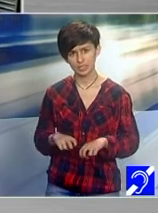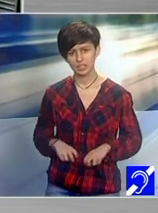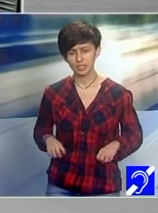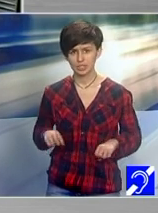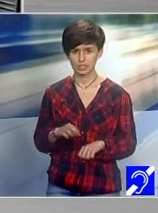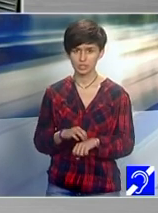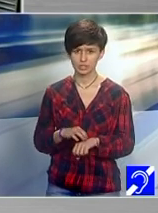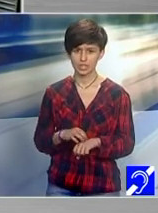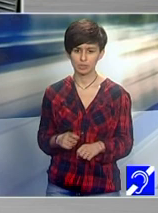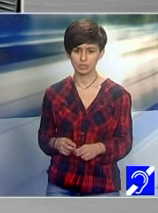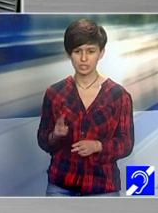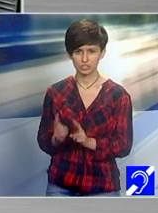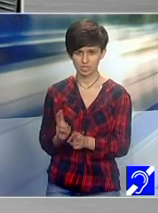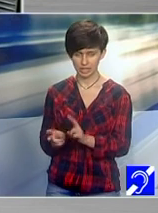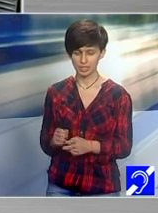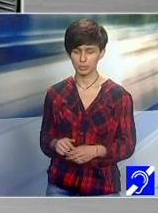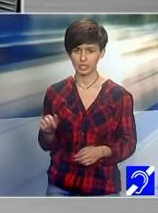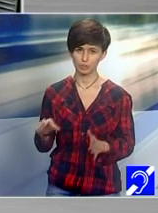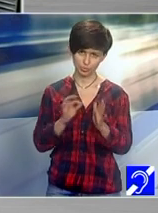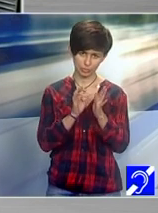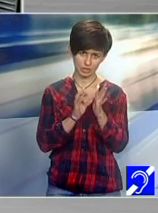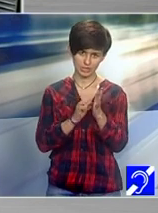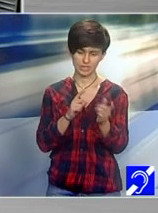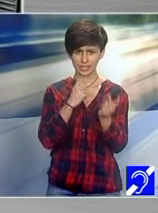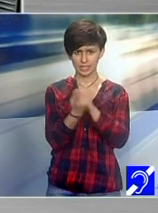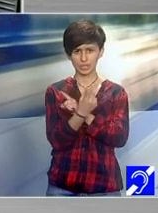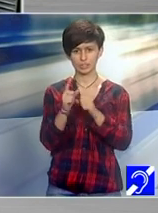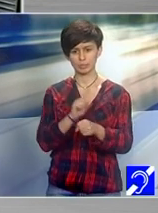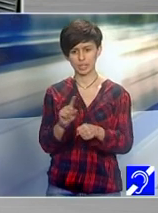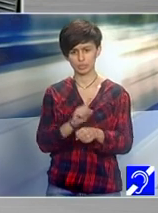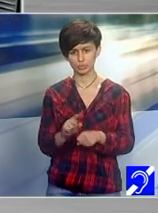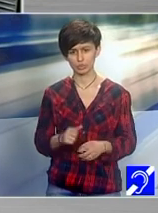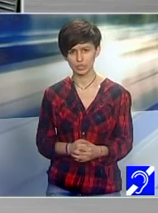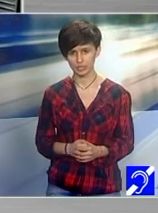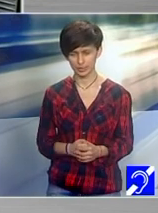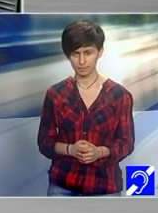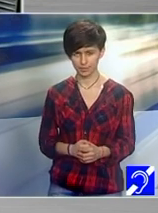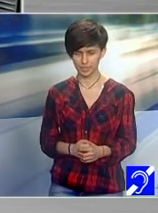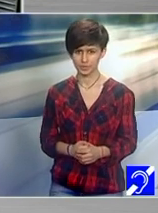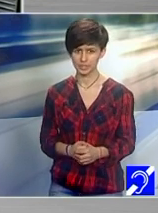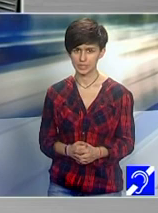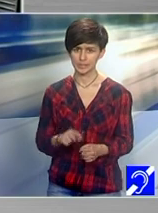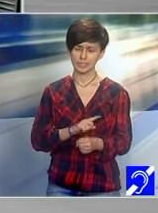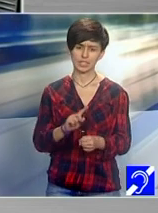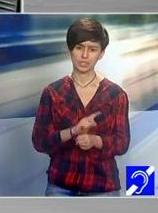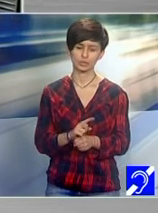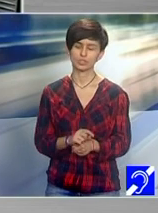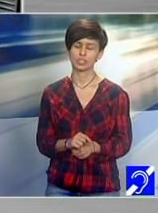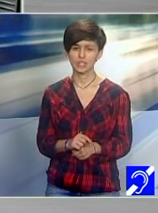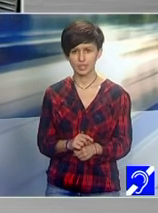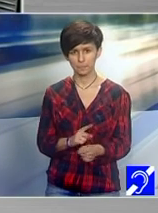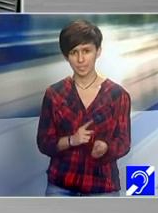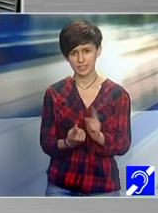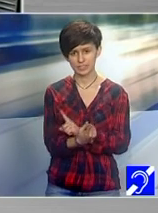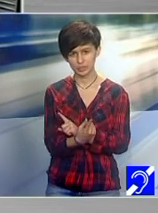sunt condiții, da. S-au schimbat lucrurile și acolo ți era groază să intri, dar se pare că lucrurile s-au mișcat, s-au